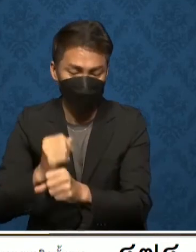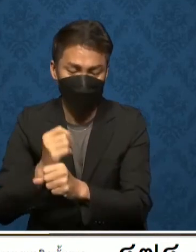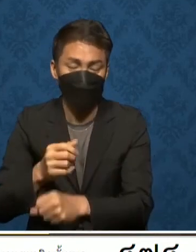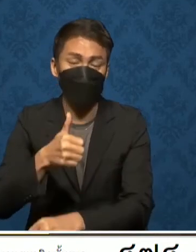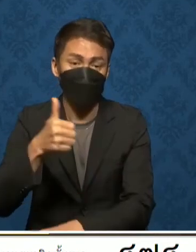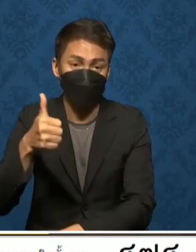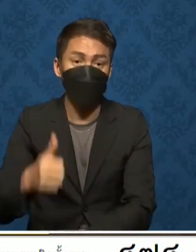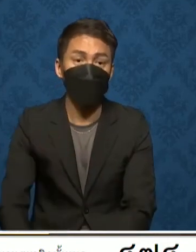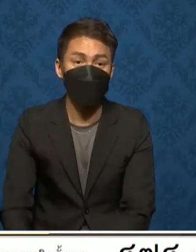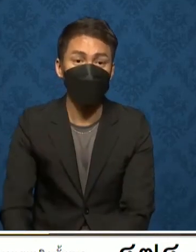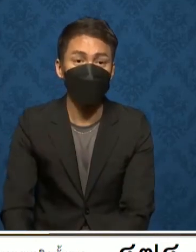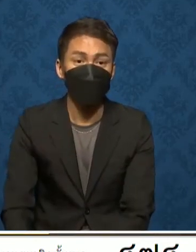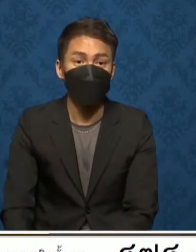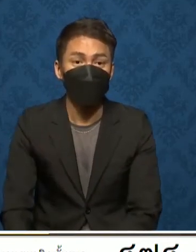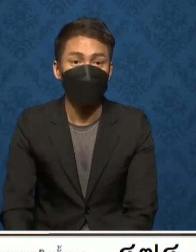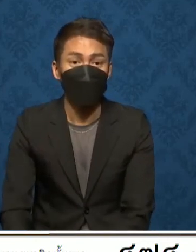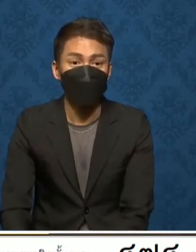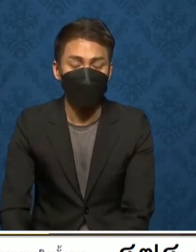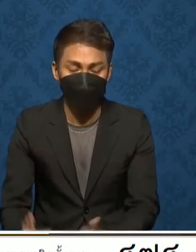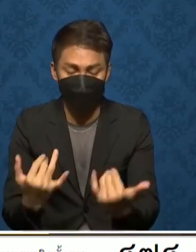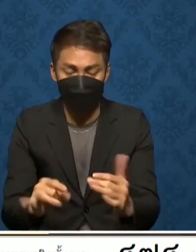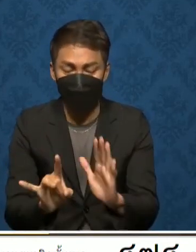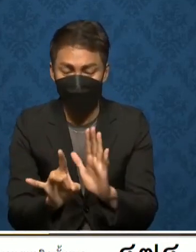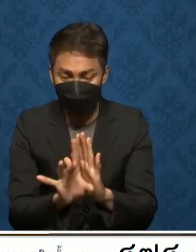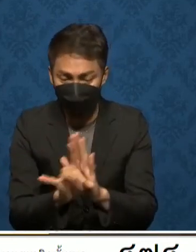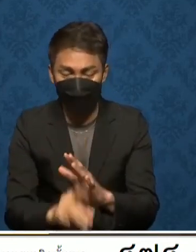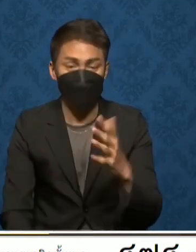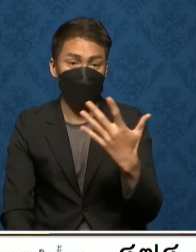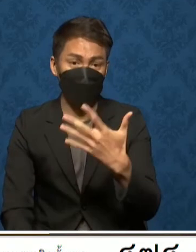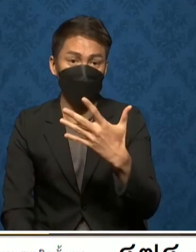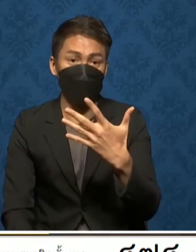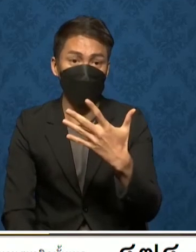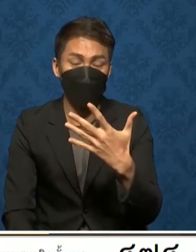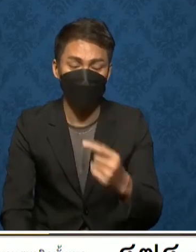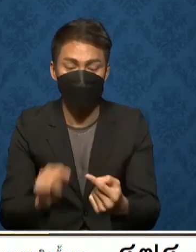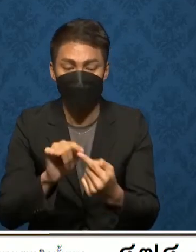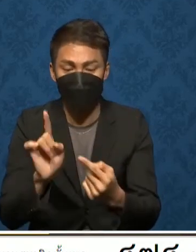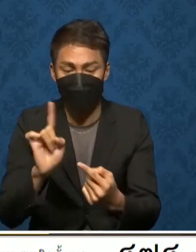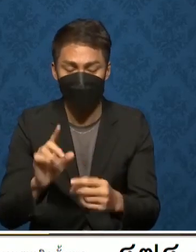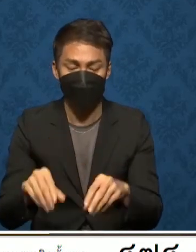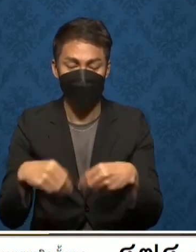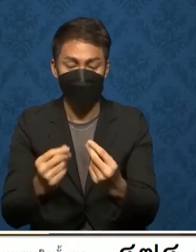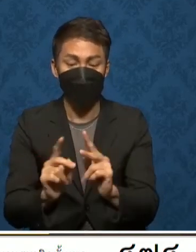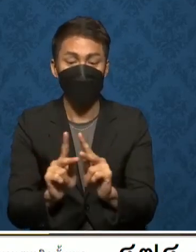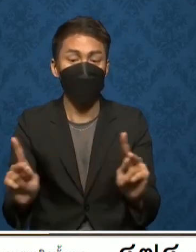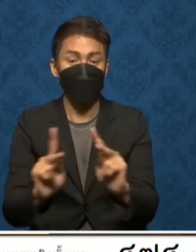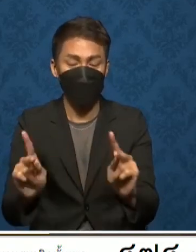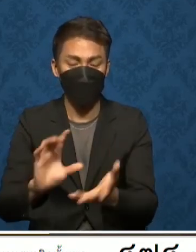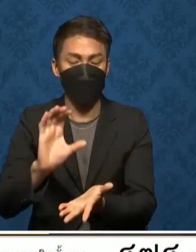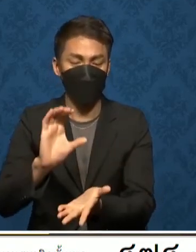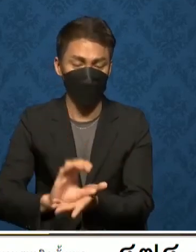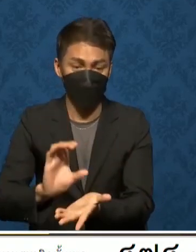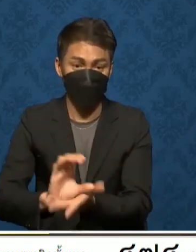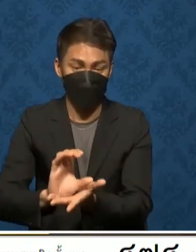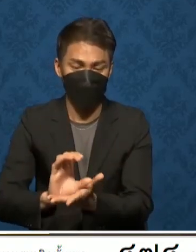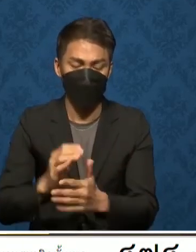นะครับในประเด็นสุดท้ายนะครับประเด็นที่5ให้คณะกรรมการกองทุนสำนักงานกองทุนสามารถมีการบ